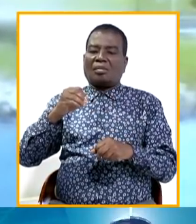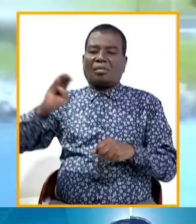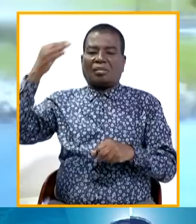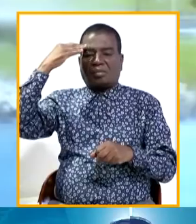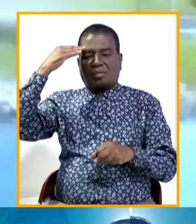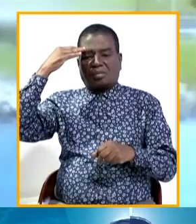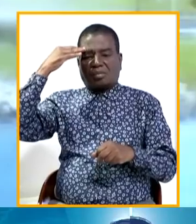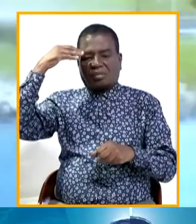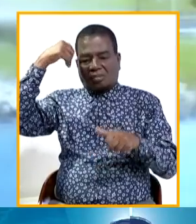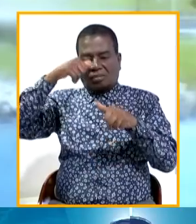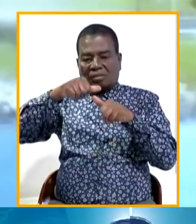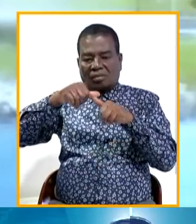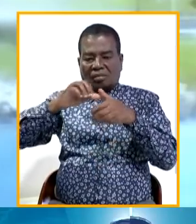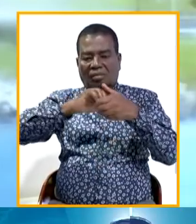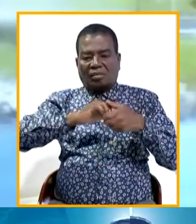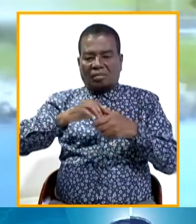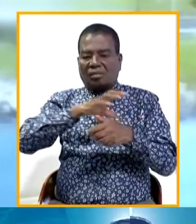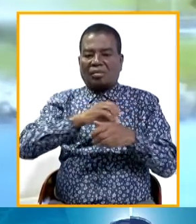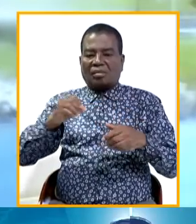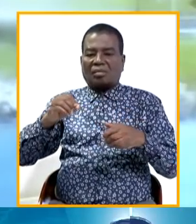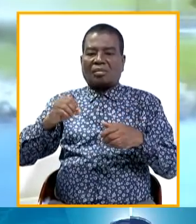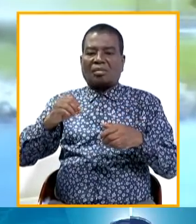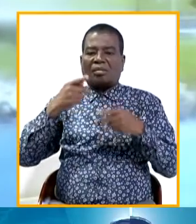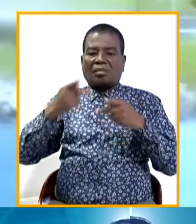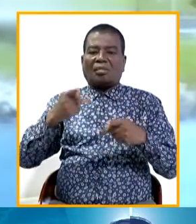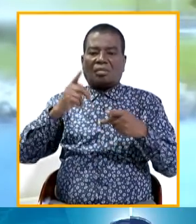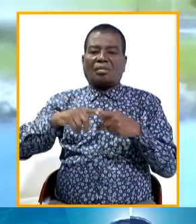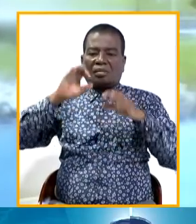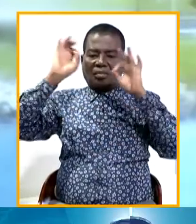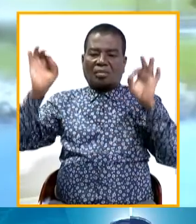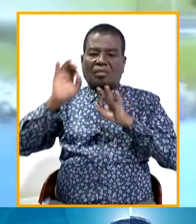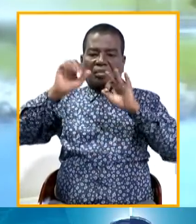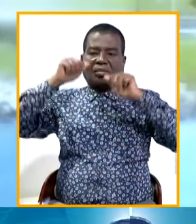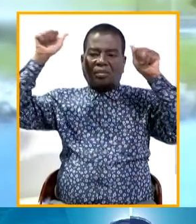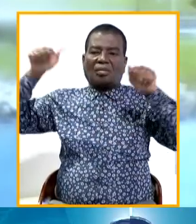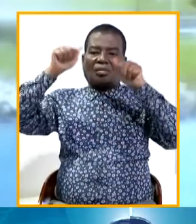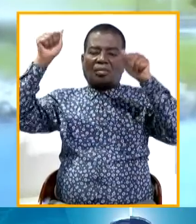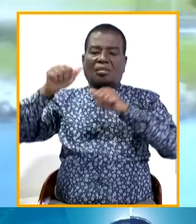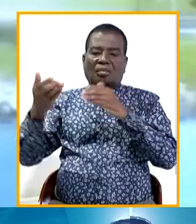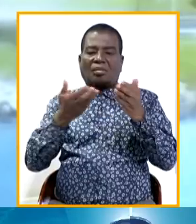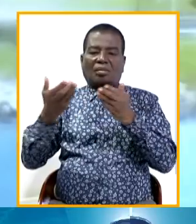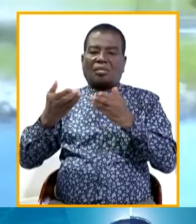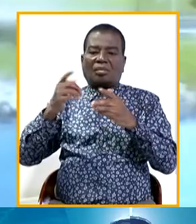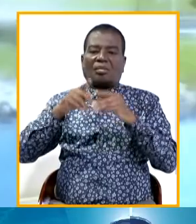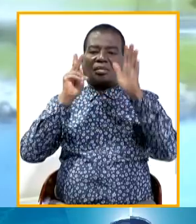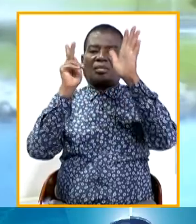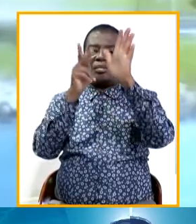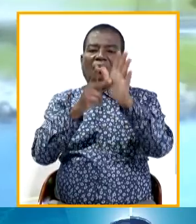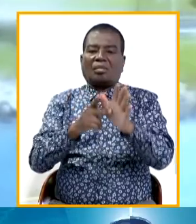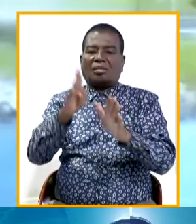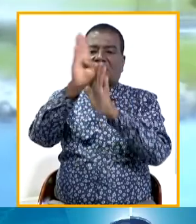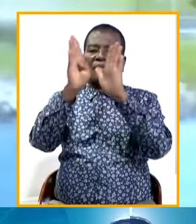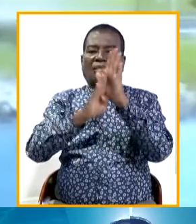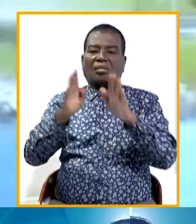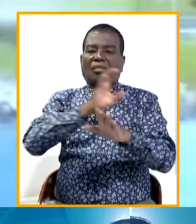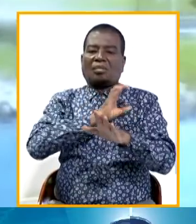ministre de la Réconciliation et de la Cohésion Nationale était présent à cette fête anniversaire qui a également servi à présenter le bilan du